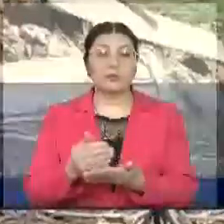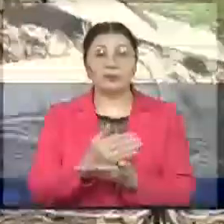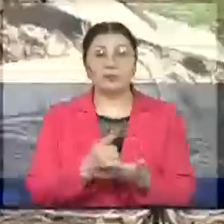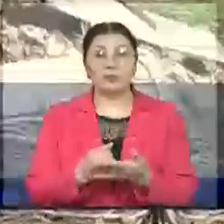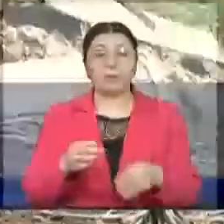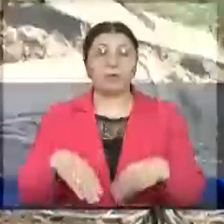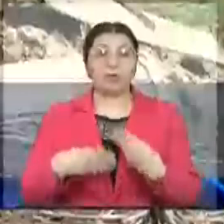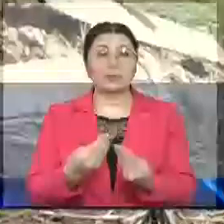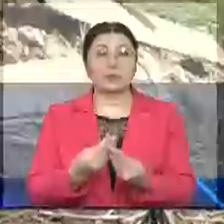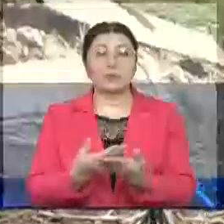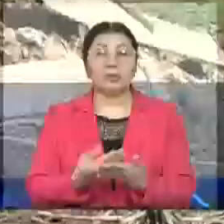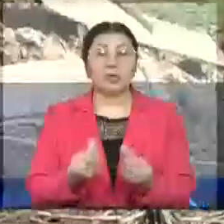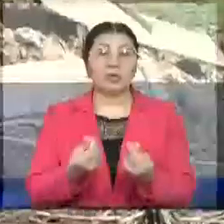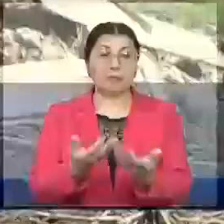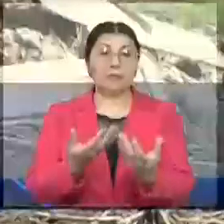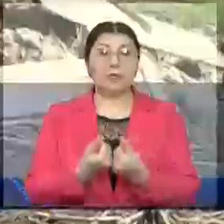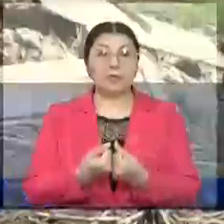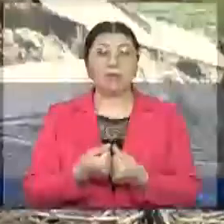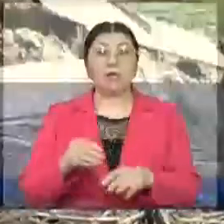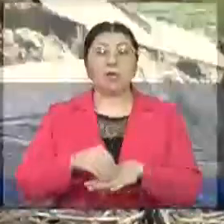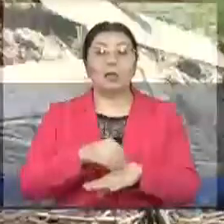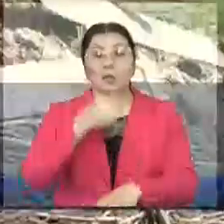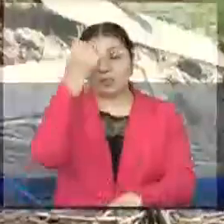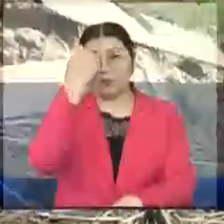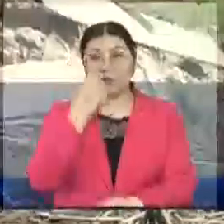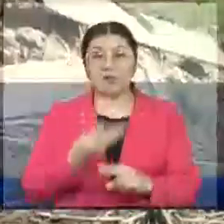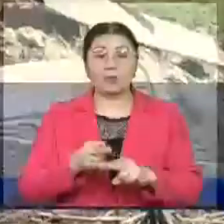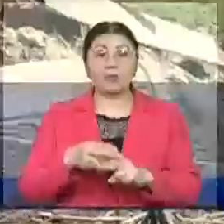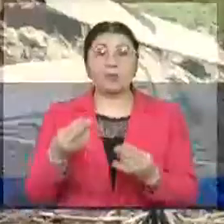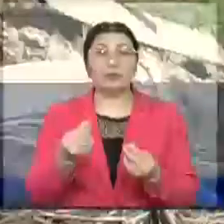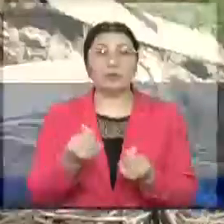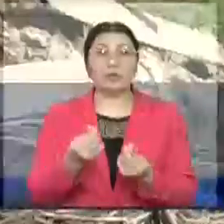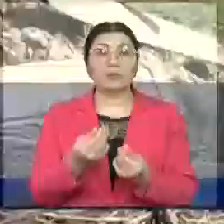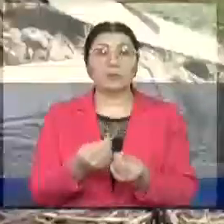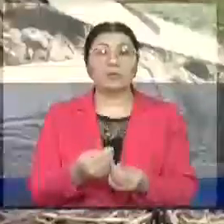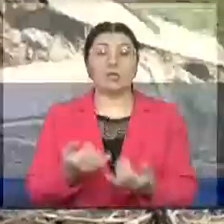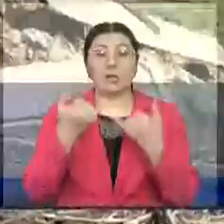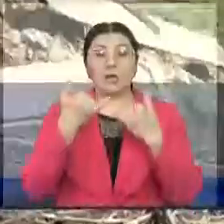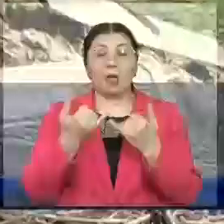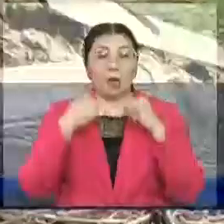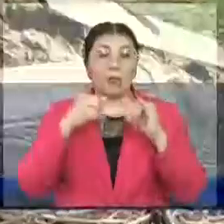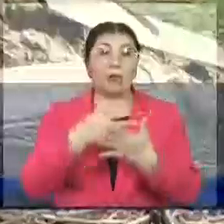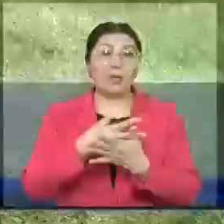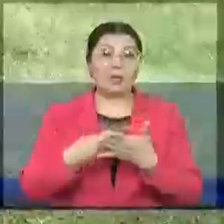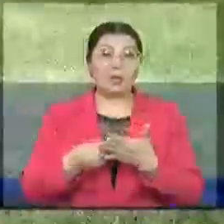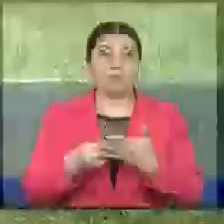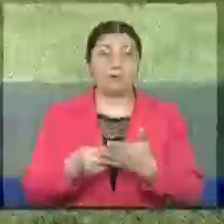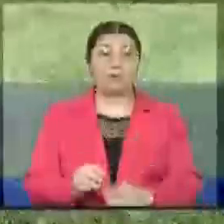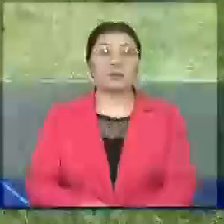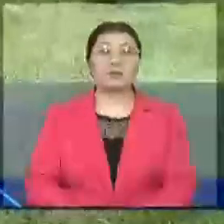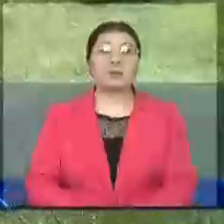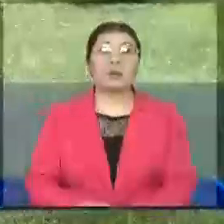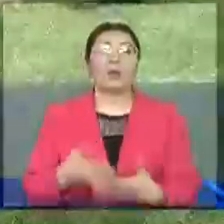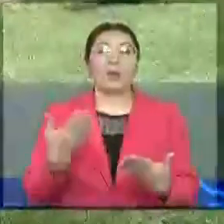ақшаларымызды алдық. Аудан әкіміне көп-көп рахмет, бірақ сол ақшаға біз енді сол мал алып орнына қоюымыз керек.